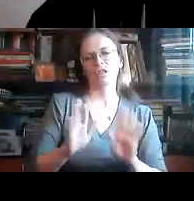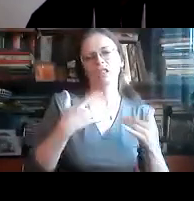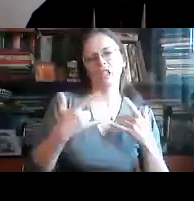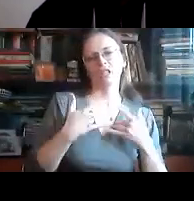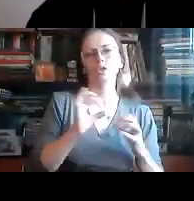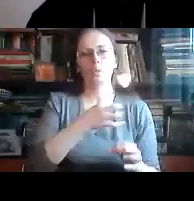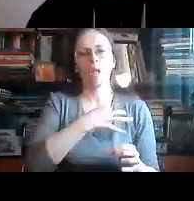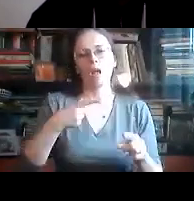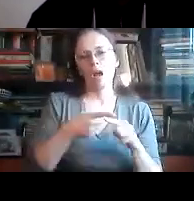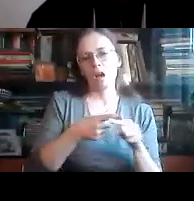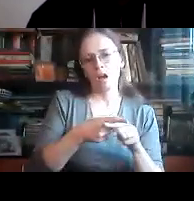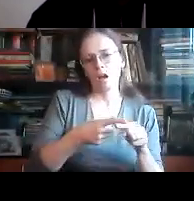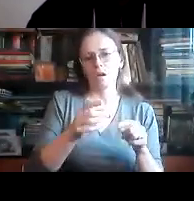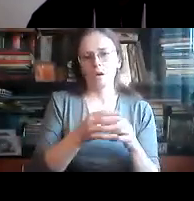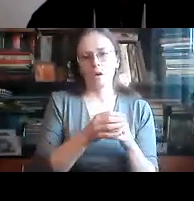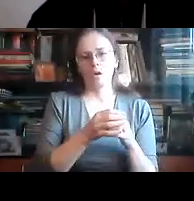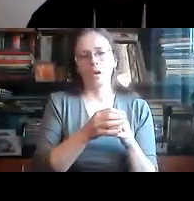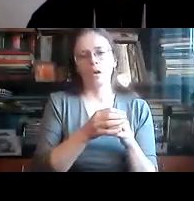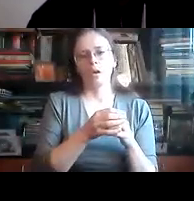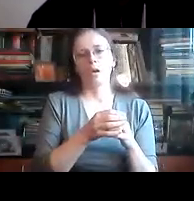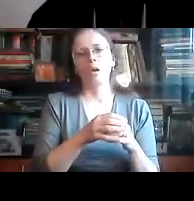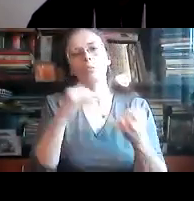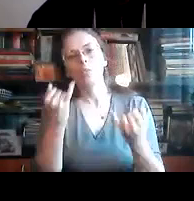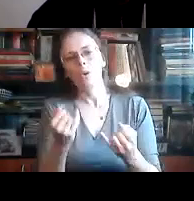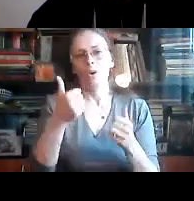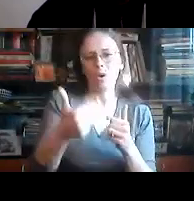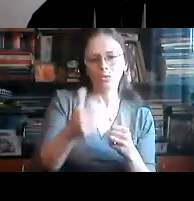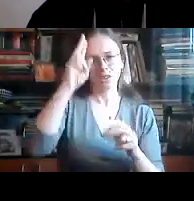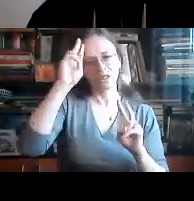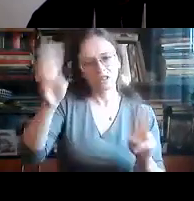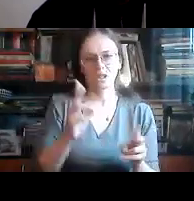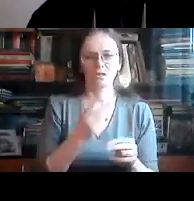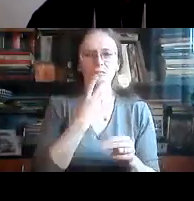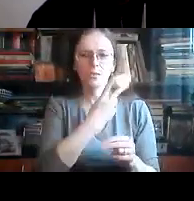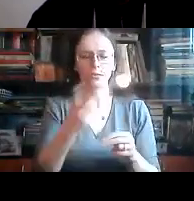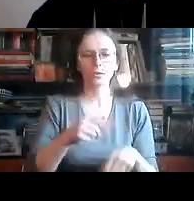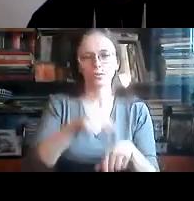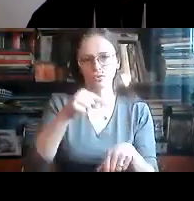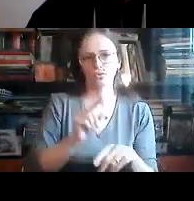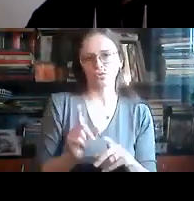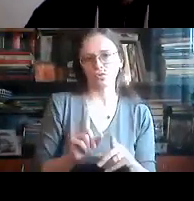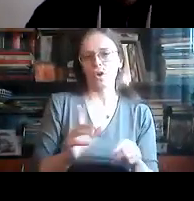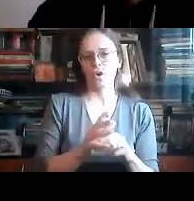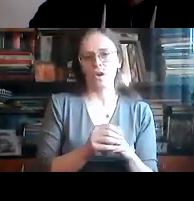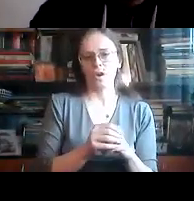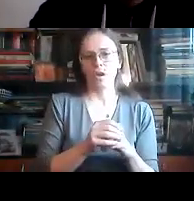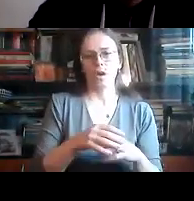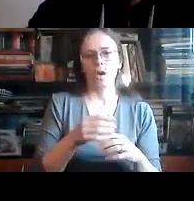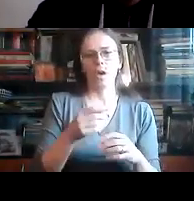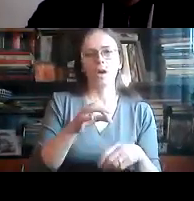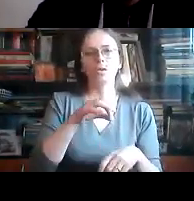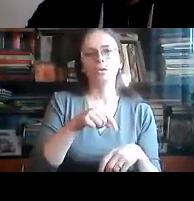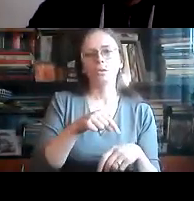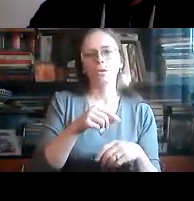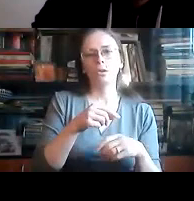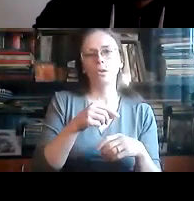я не знаю, плохо, хорошо, но все в Беларуси мы вроде как свободны. Мы самоизолируемся, но, тем не менее, мы